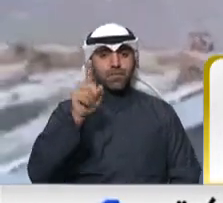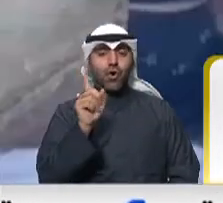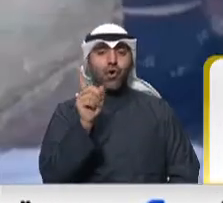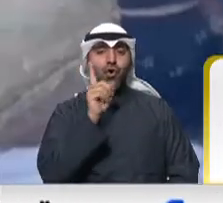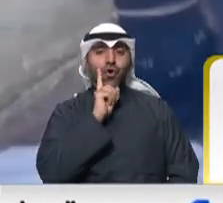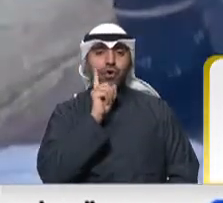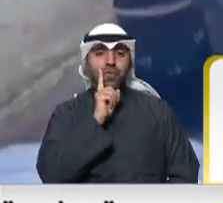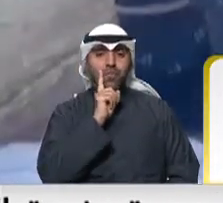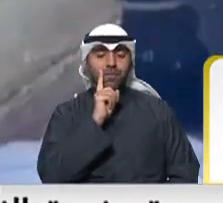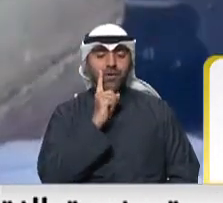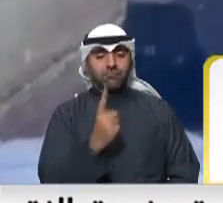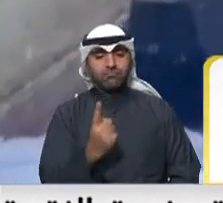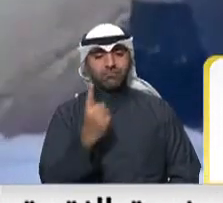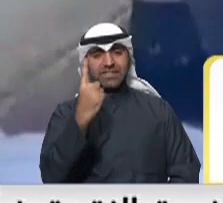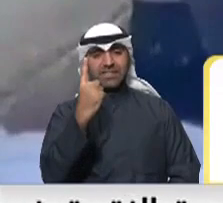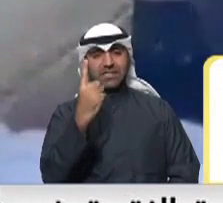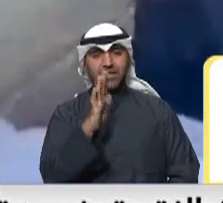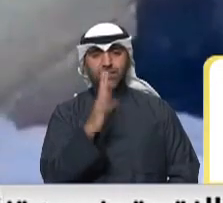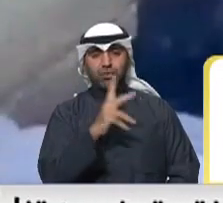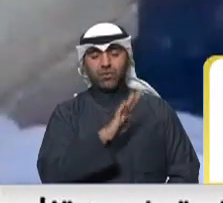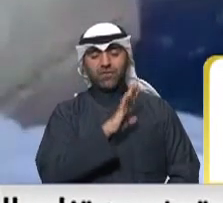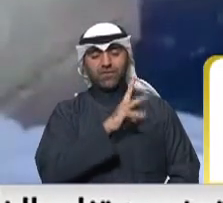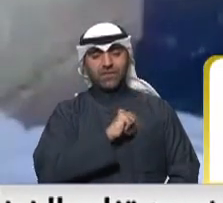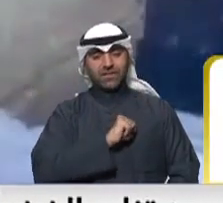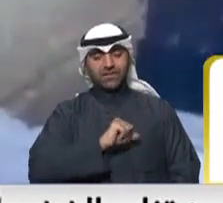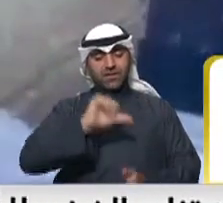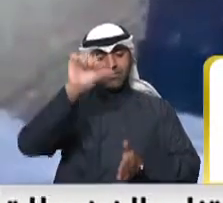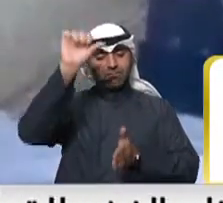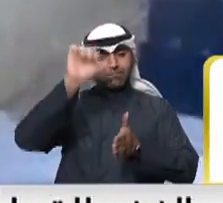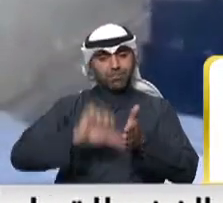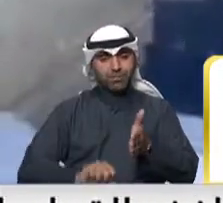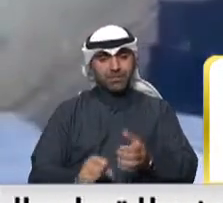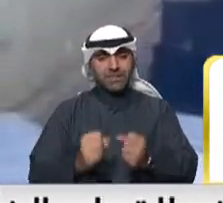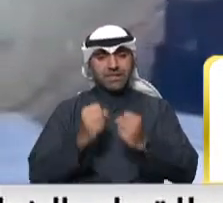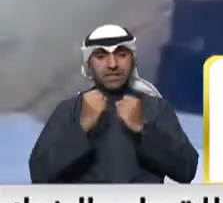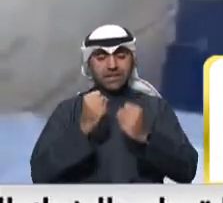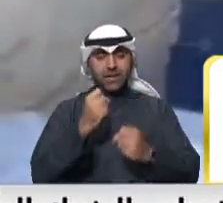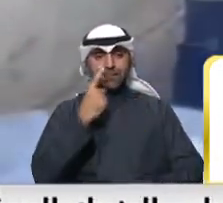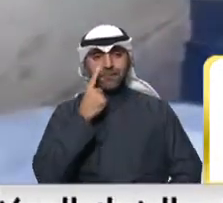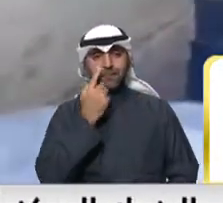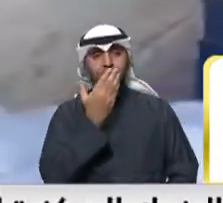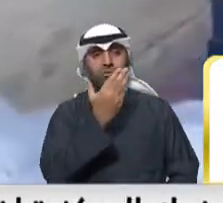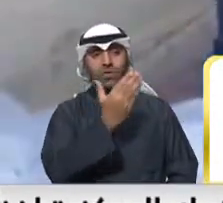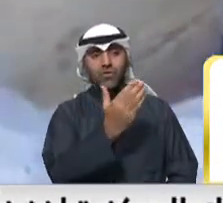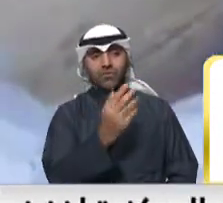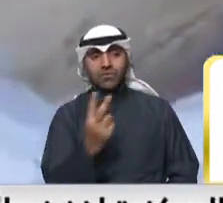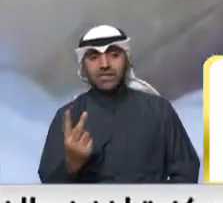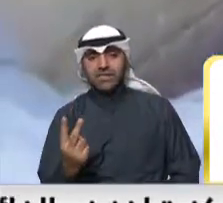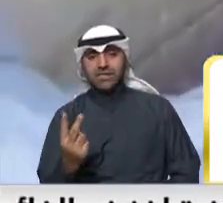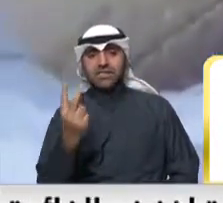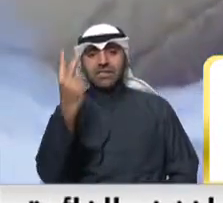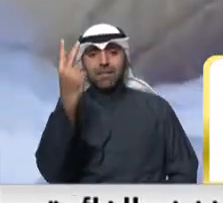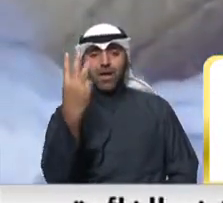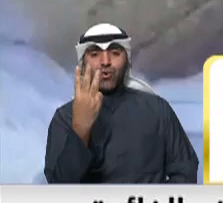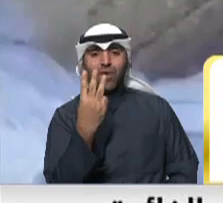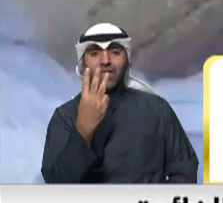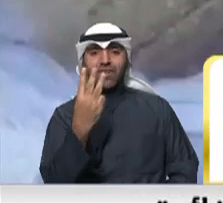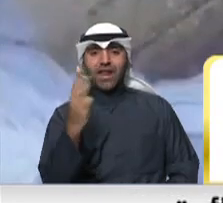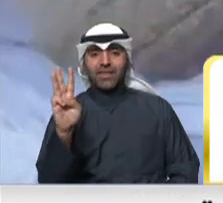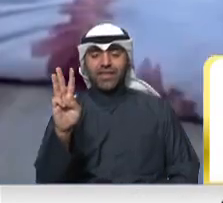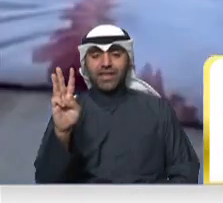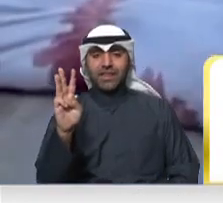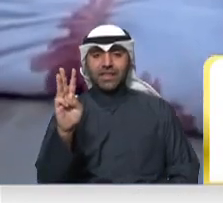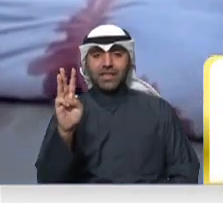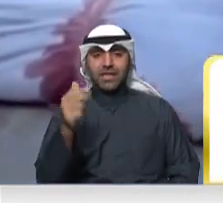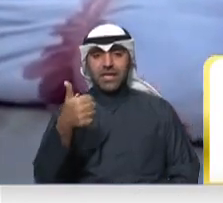تتعلق بالتحريض او رهن الاعتقال الاداري ومن هن نساء فاعلات في مجالات حقوقيه وشعبيه